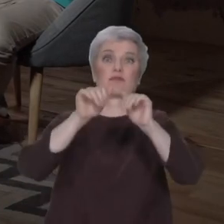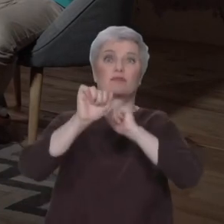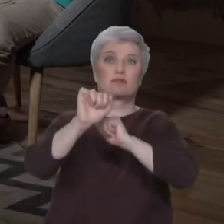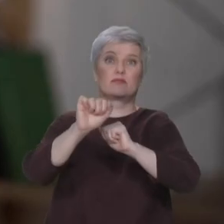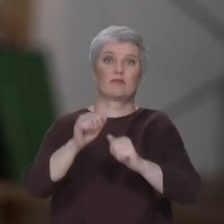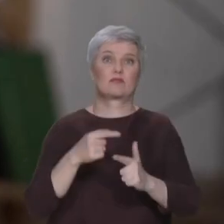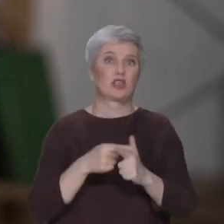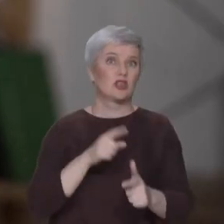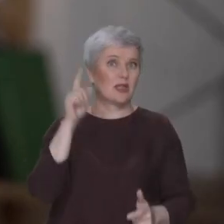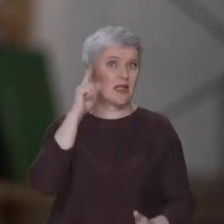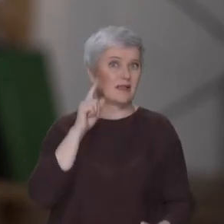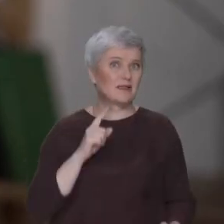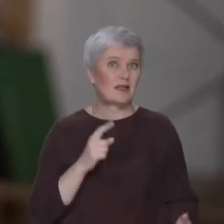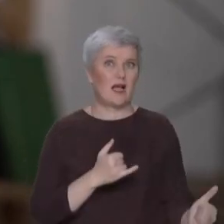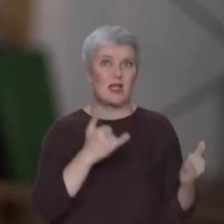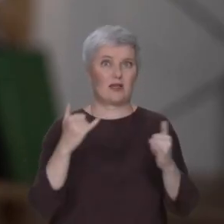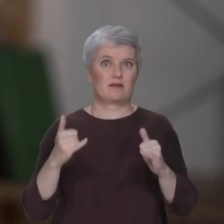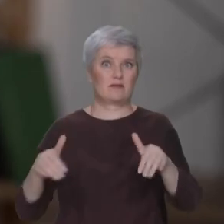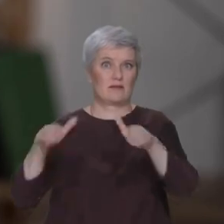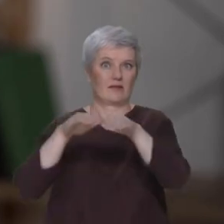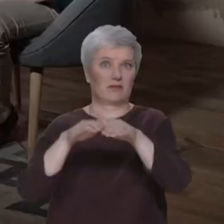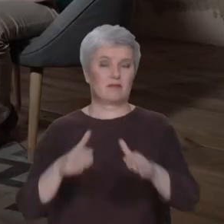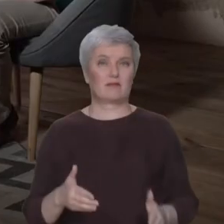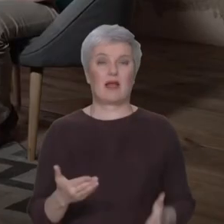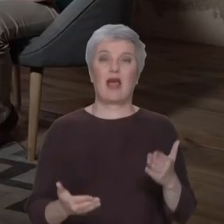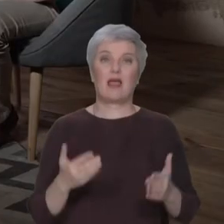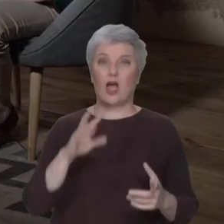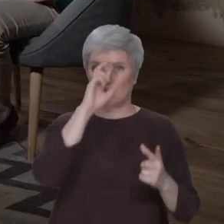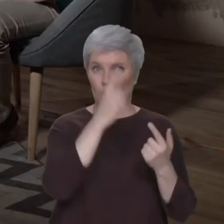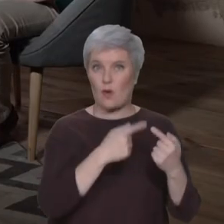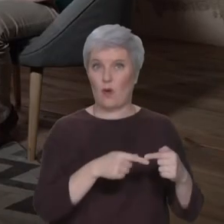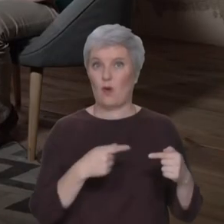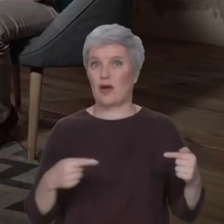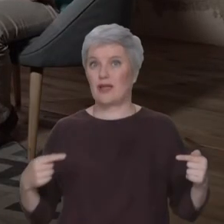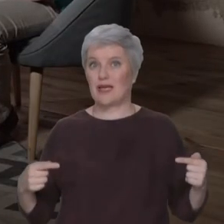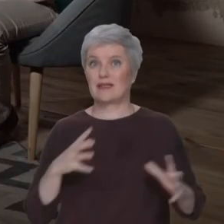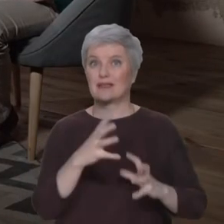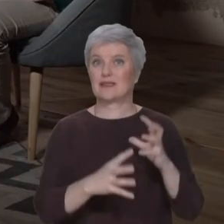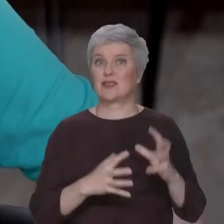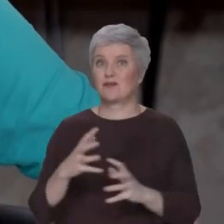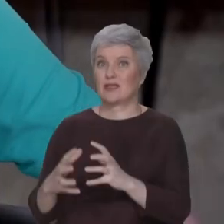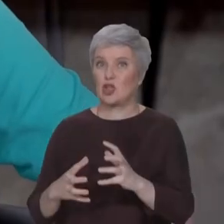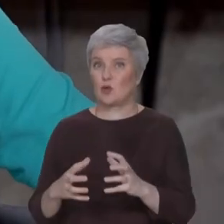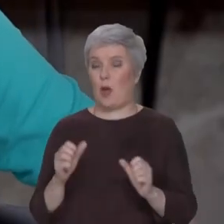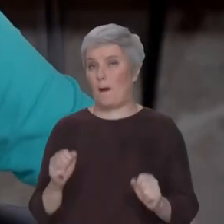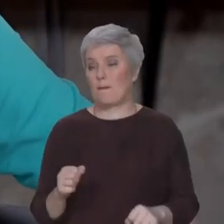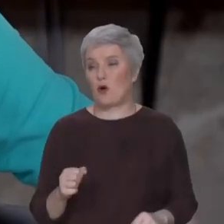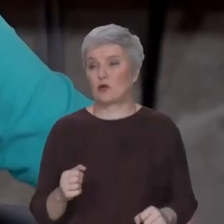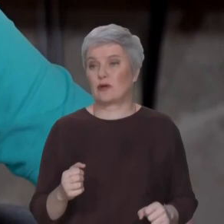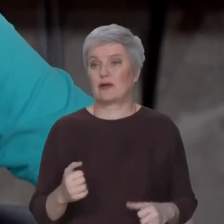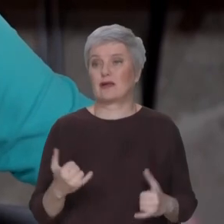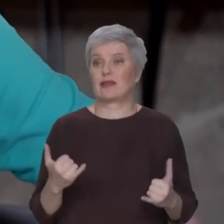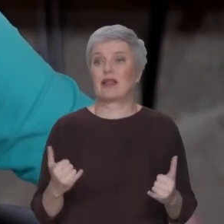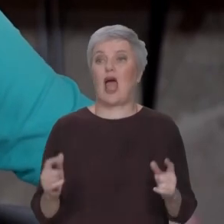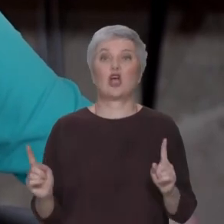чи Ізраїль. Якщо країни світу, хоча не розумію, навіщо їм це, ну, припустимо, їм це буде для